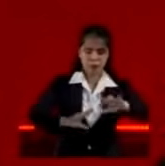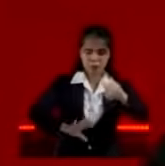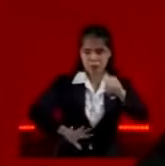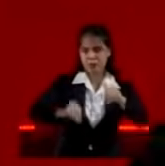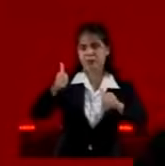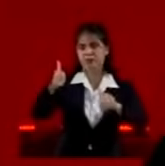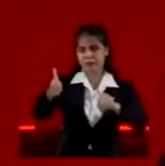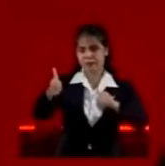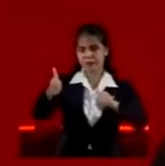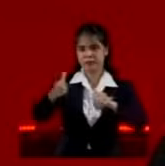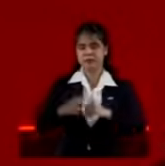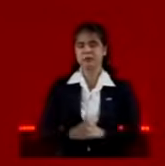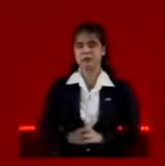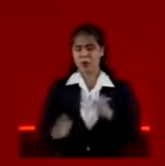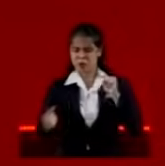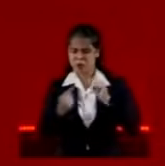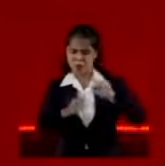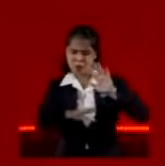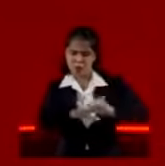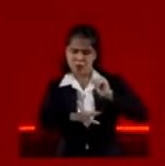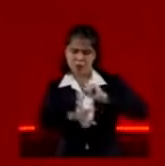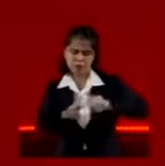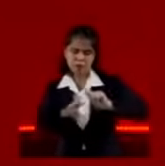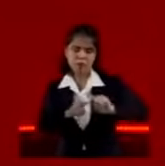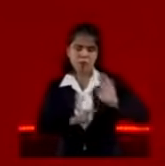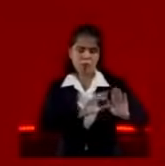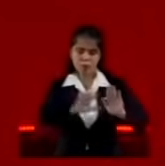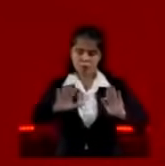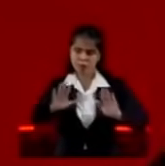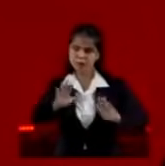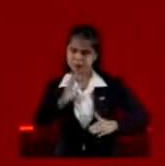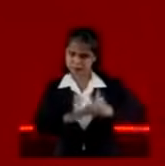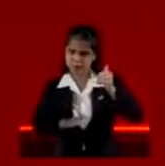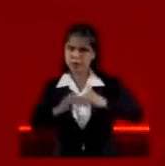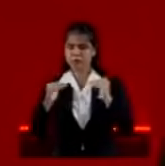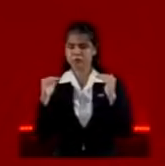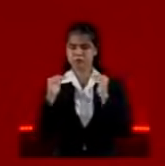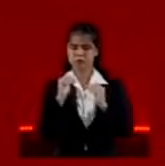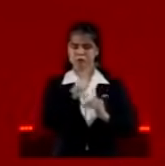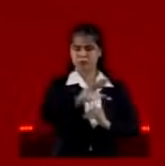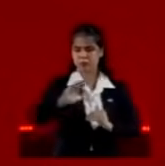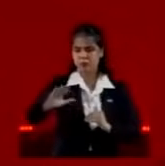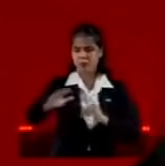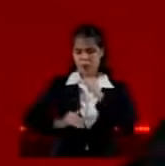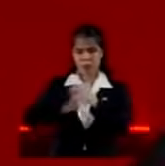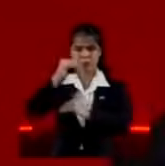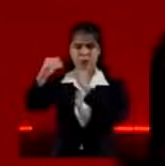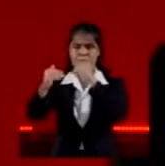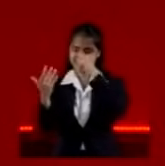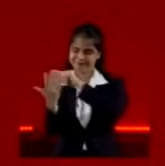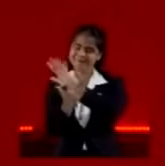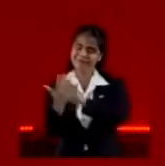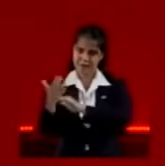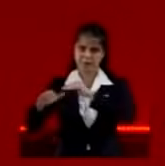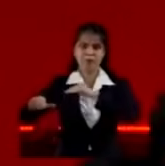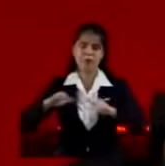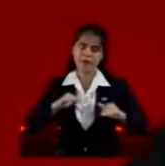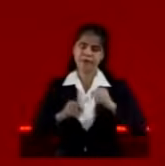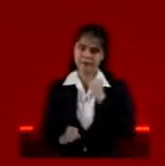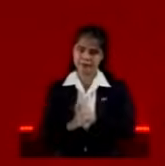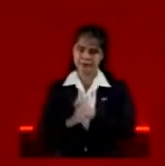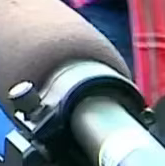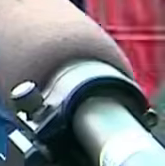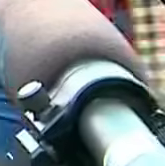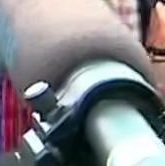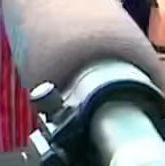ไหมใช่ไหมคนพวกนี้เกรงใจคุณเศรษฐาหรืออันนี้ก็ต้องบอกอย่าโกรธนะเกรงใจ